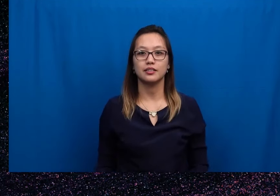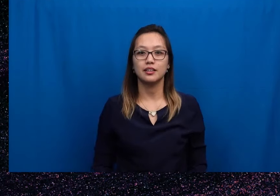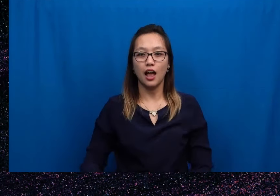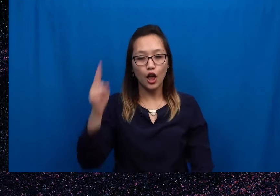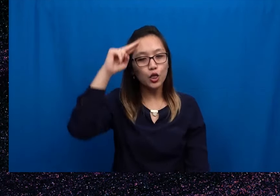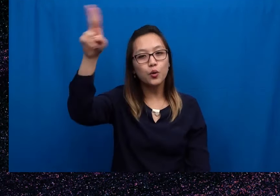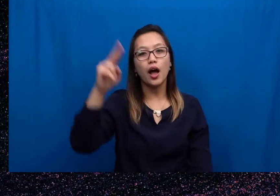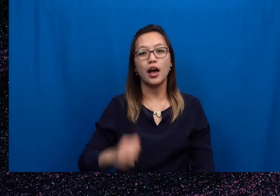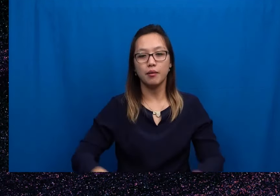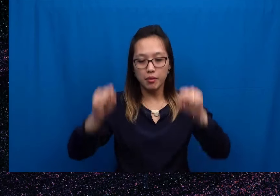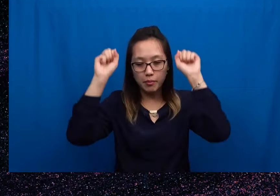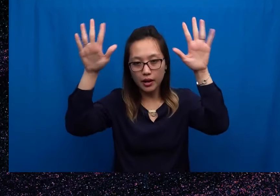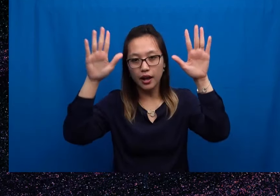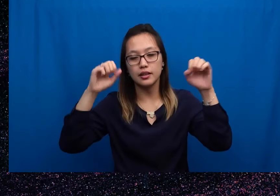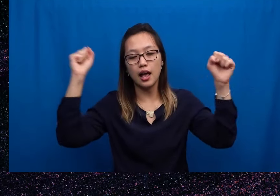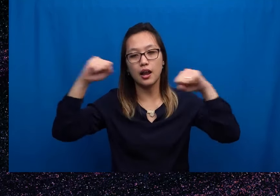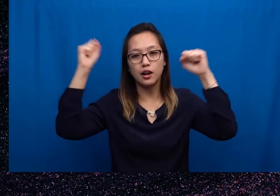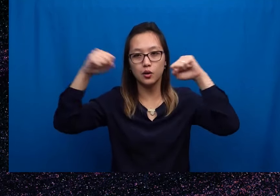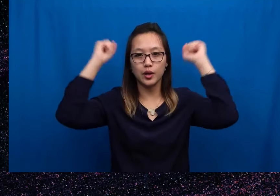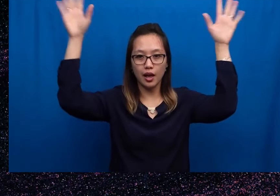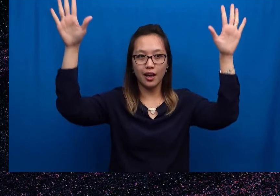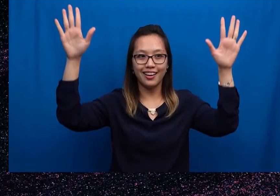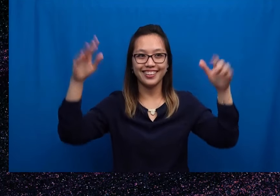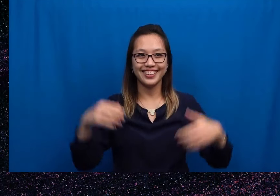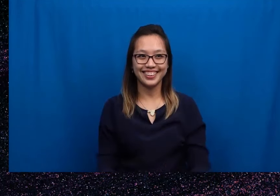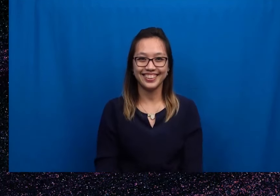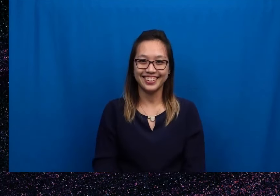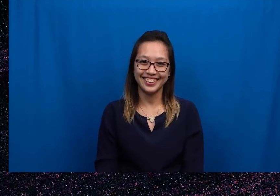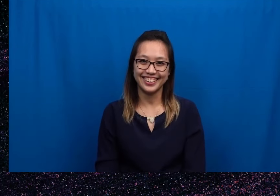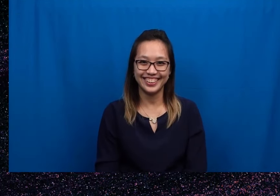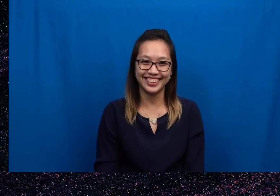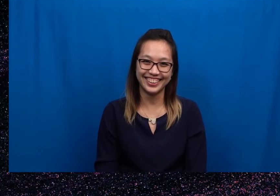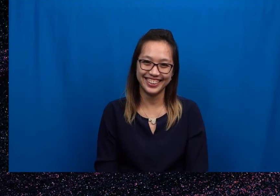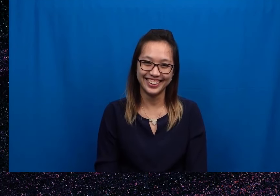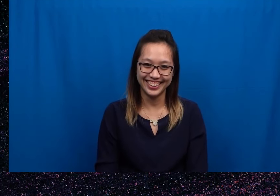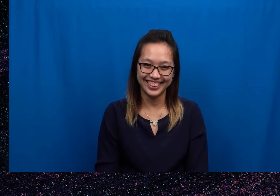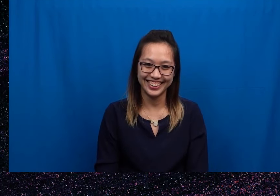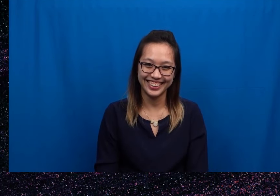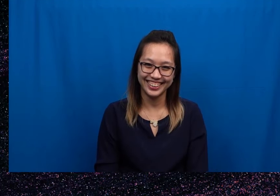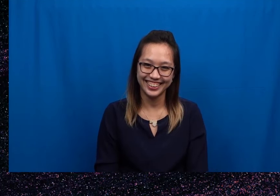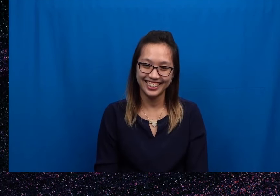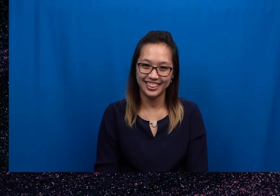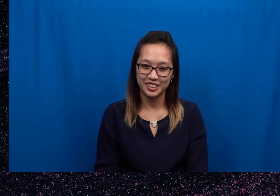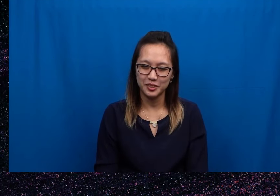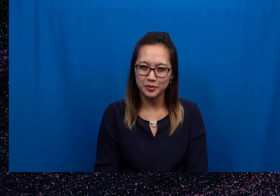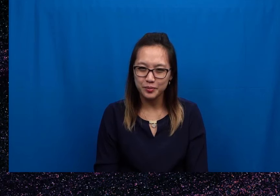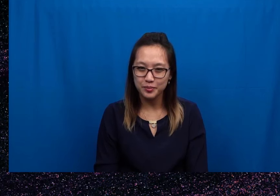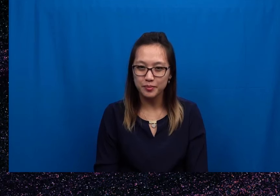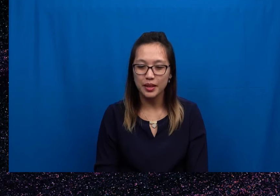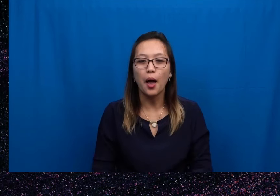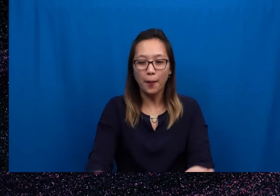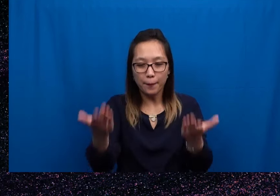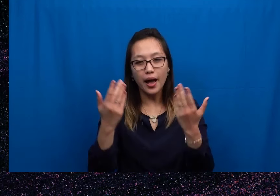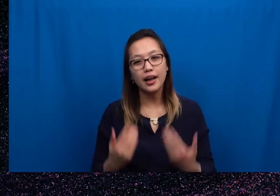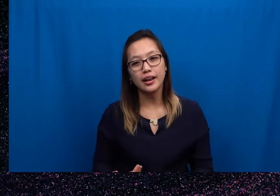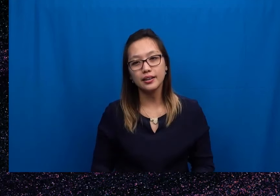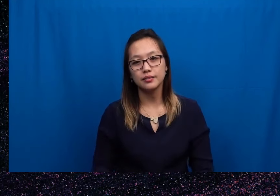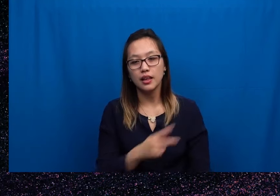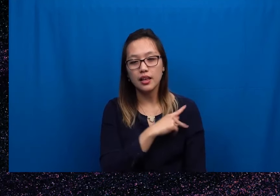memberkati. Haleluya. Haleluya. Saya ajak Bapak Ibu Saudara sekalian untuk